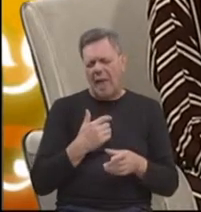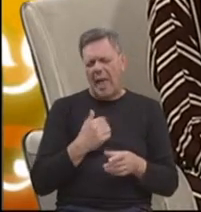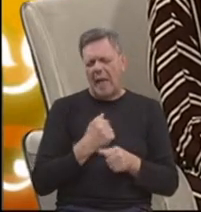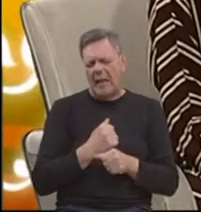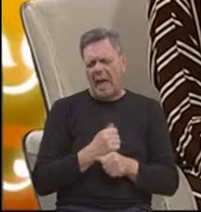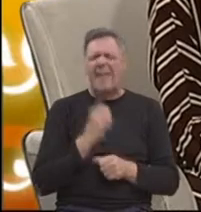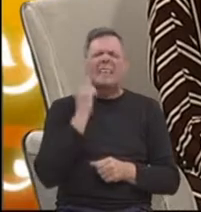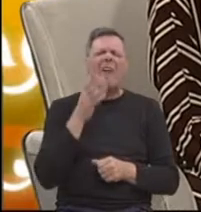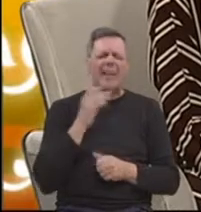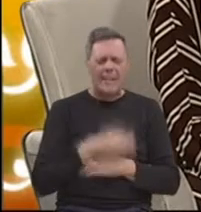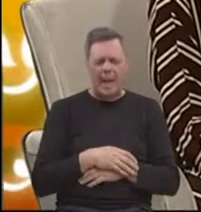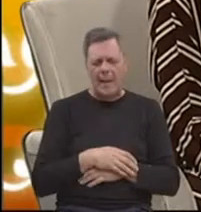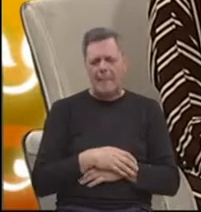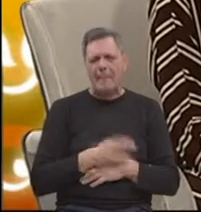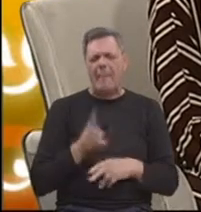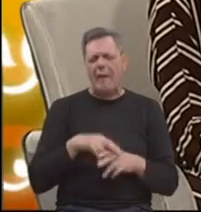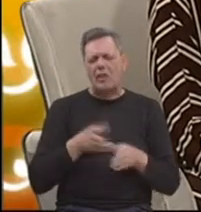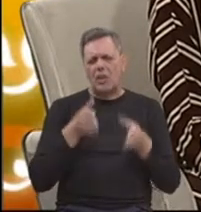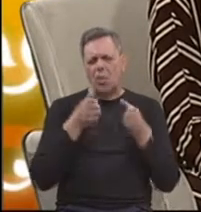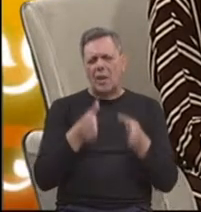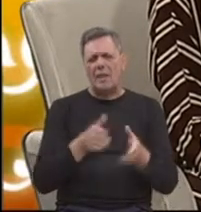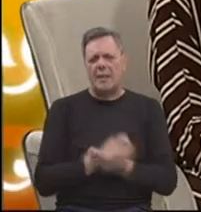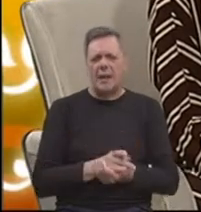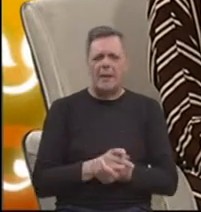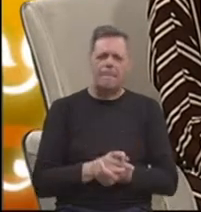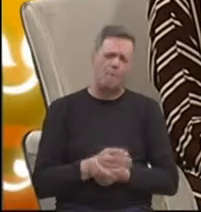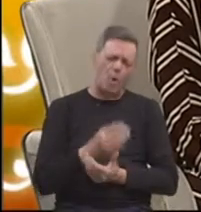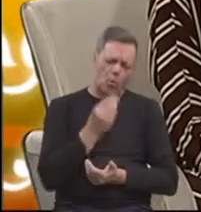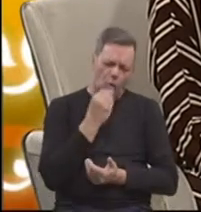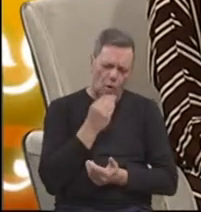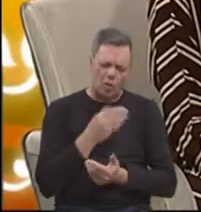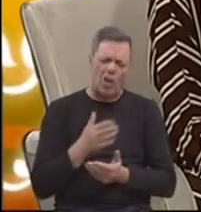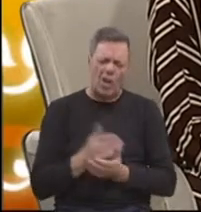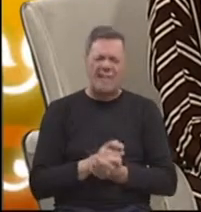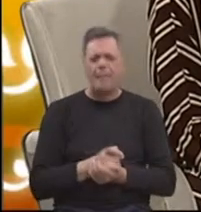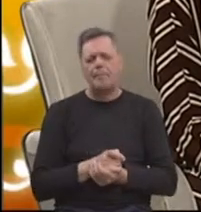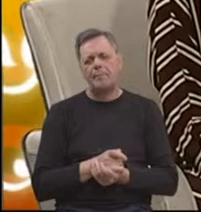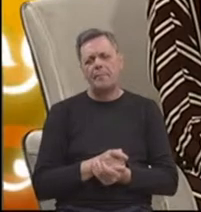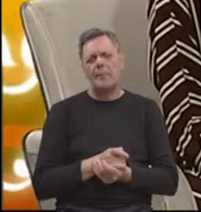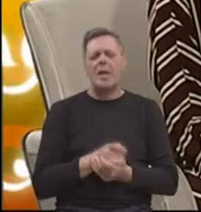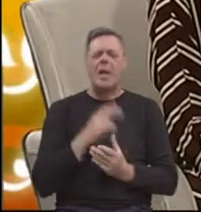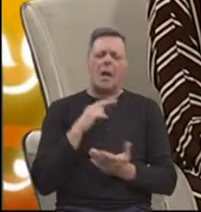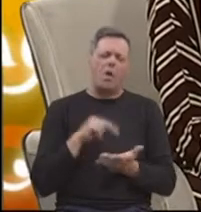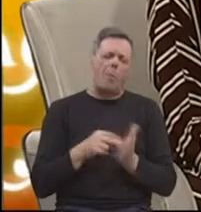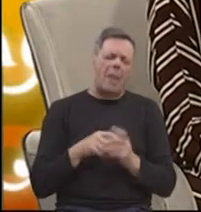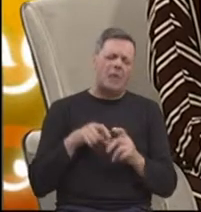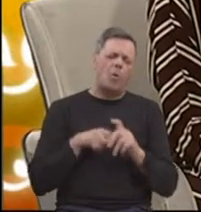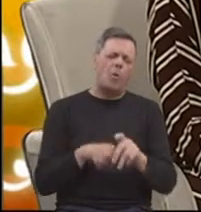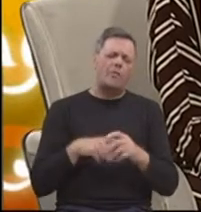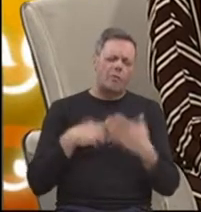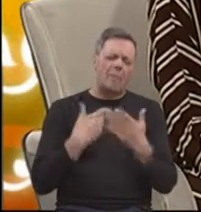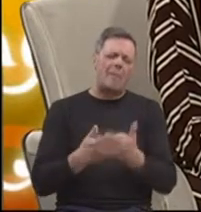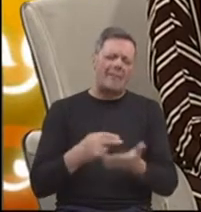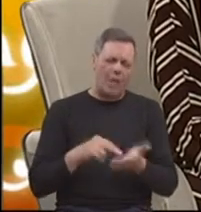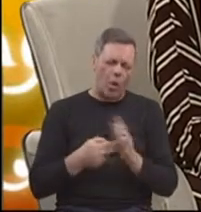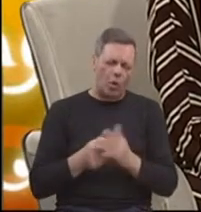sekcija svakog dana. Najčešće su orijentirane na nutricionizam u užem smislu te riječi i na nekakvu kombinaciju, odnosno poveznicu prema